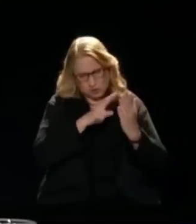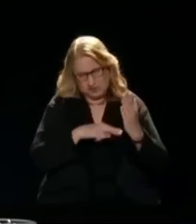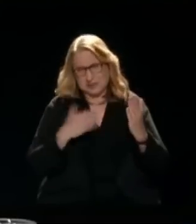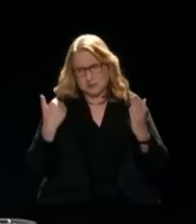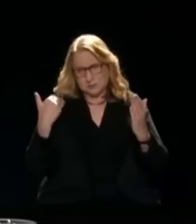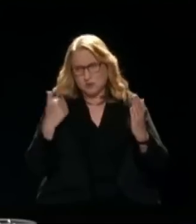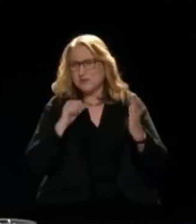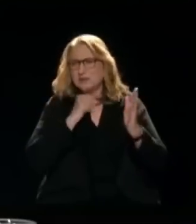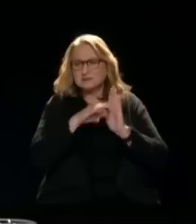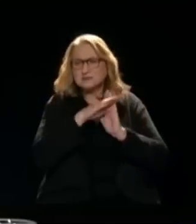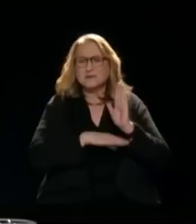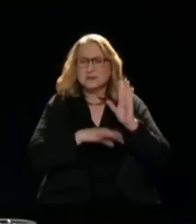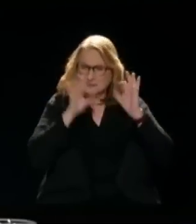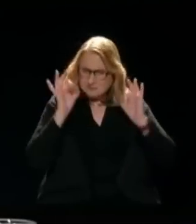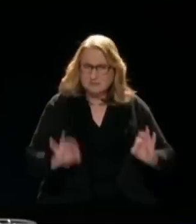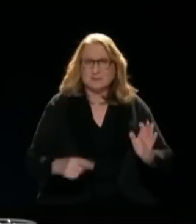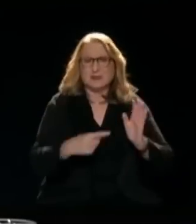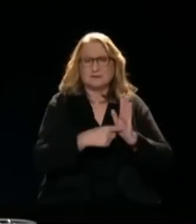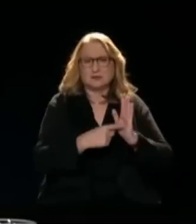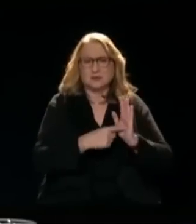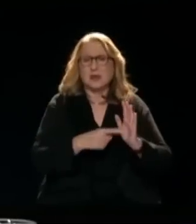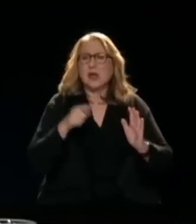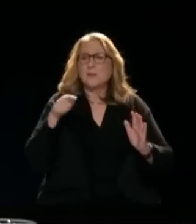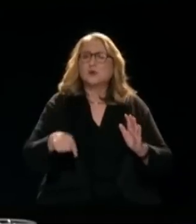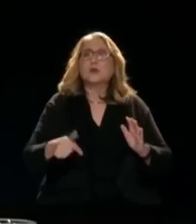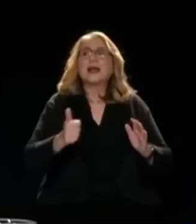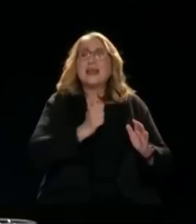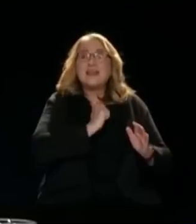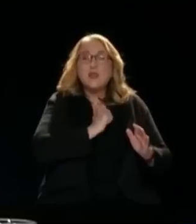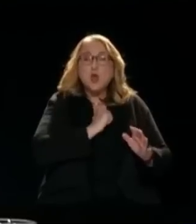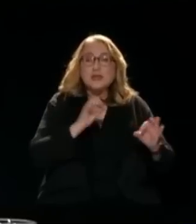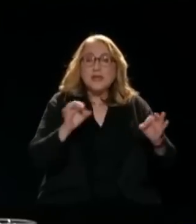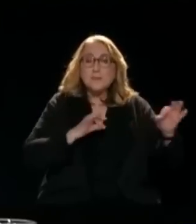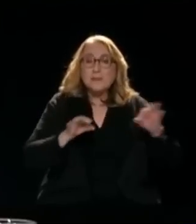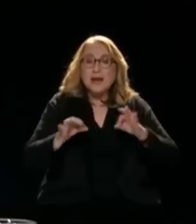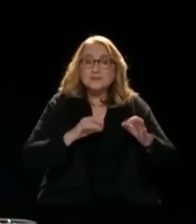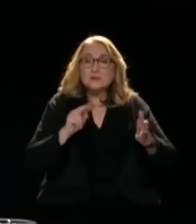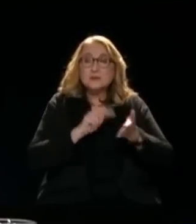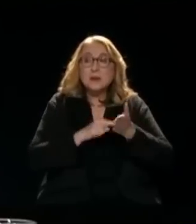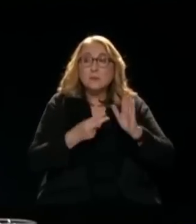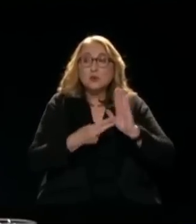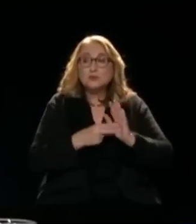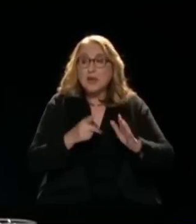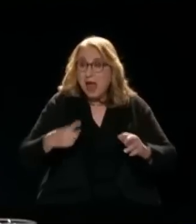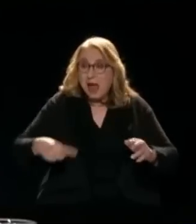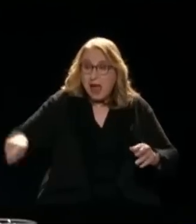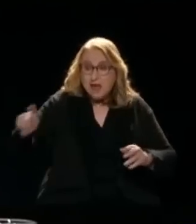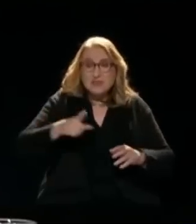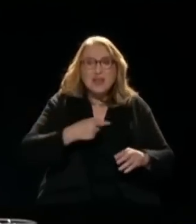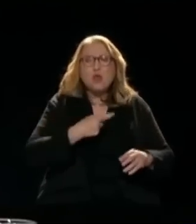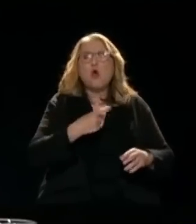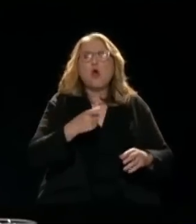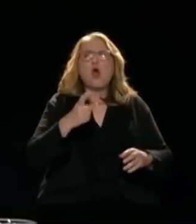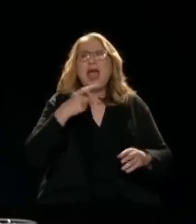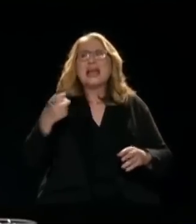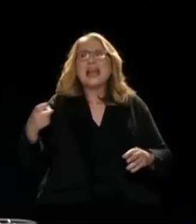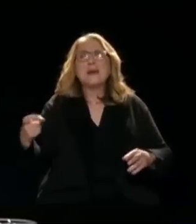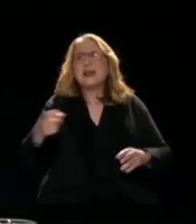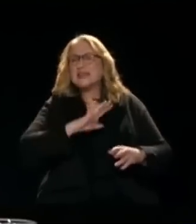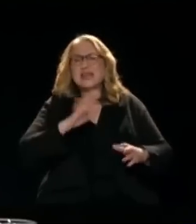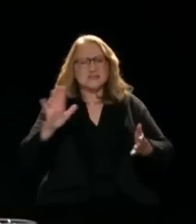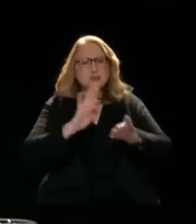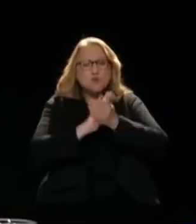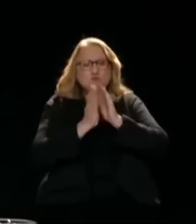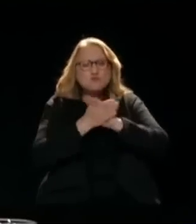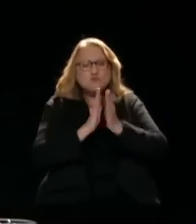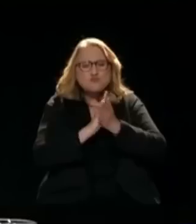να γλιτώσει η ιδιωτική περιουσία από τους αετοενίκηδες. Και μάλιστα από το οργανωμένο έγκλημα. Όπου και να πάτε σε ολόκληρο τον κόσμο, δεν